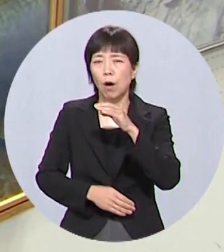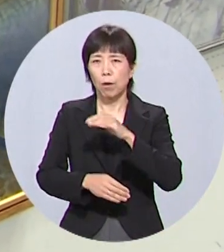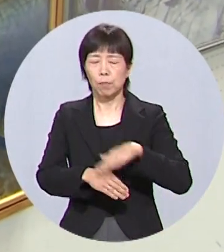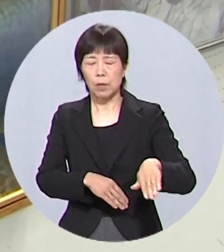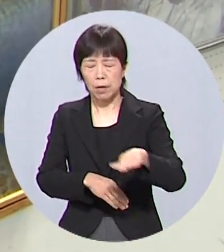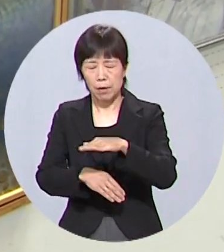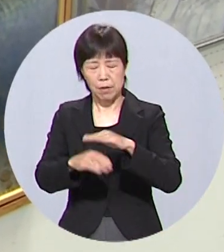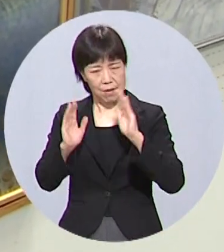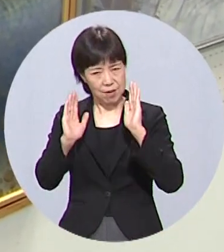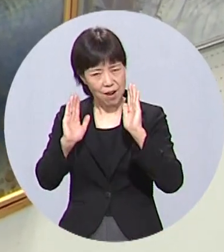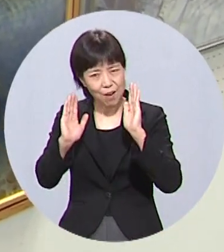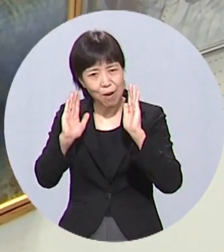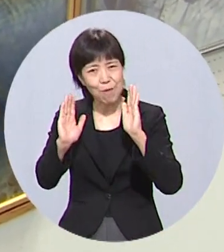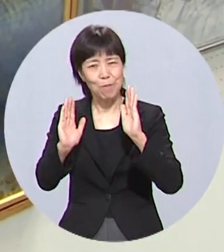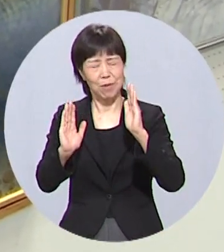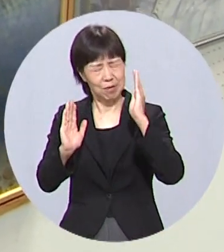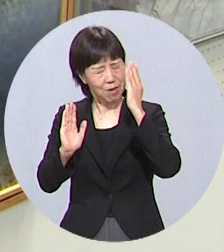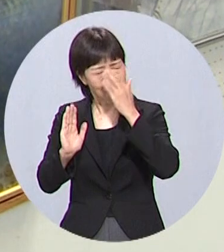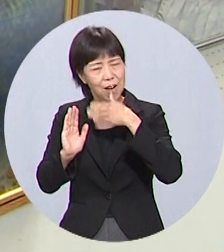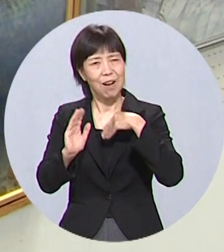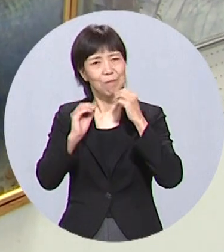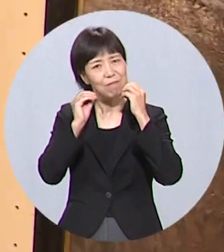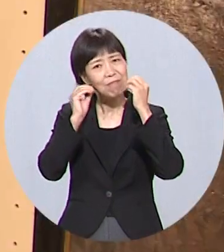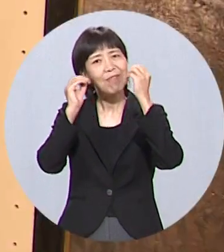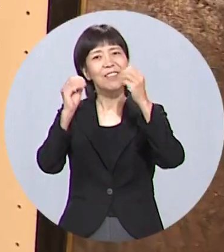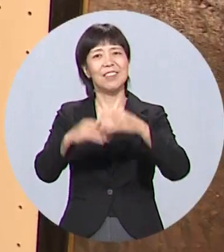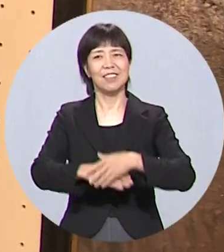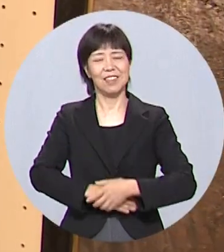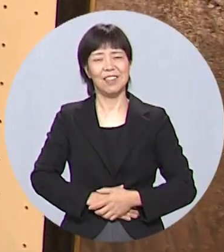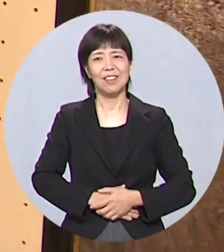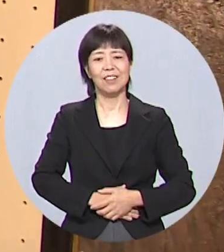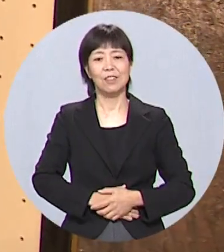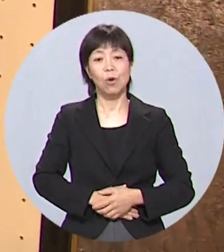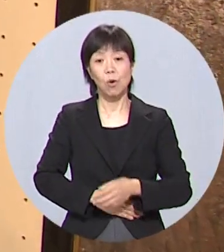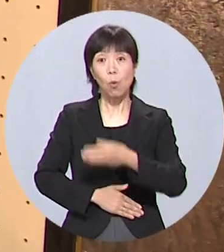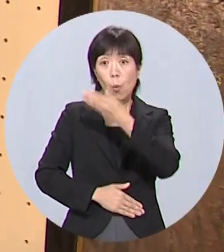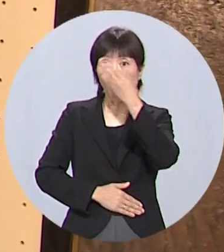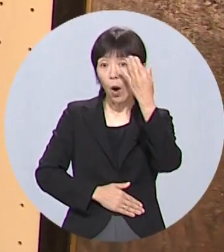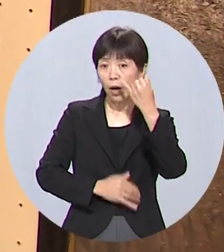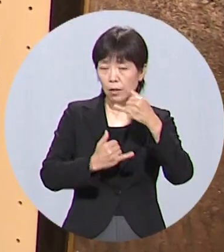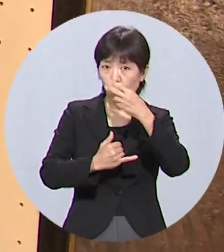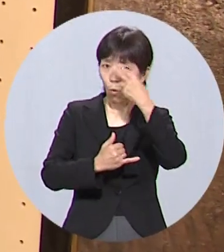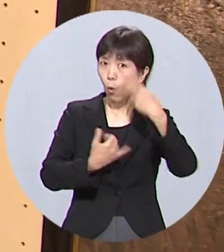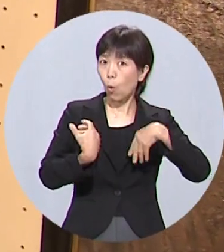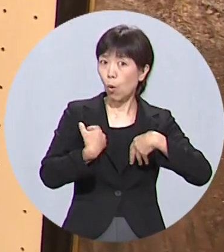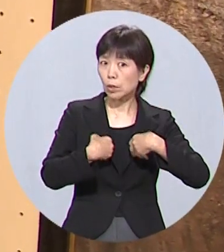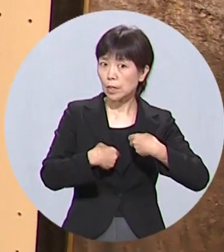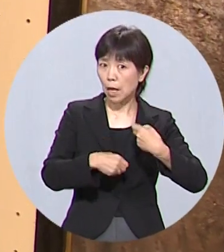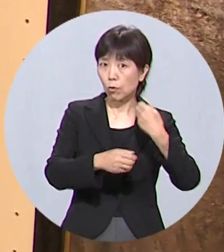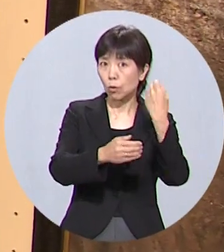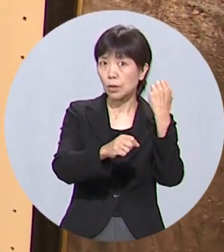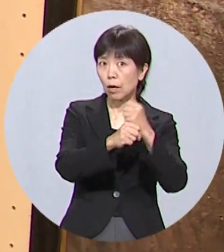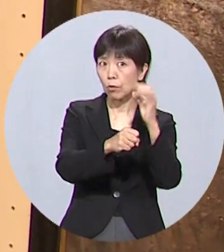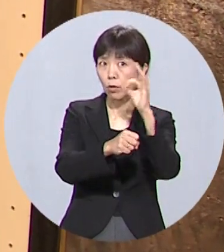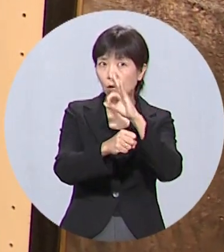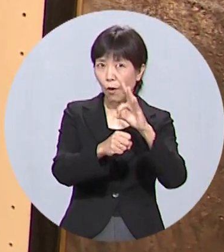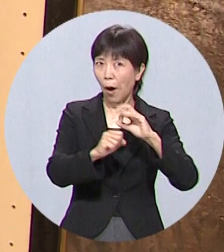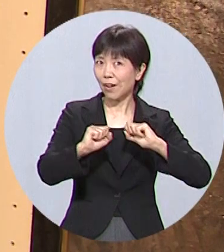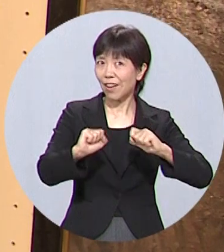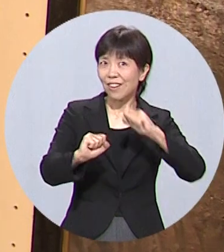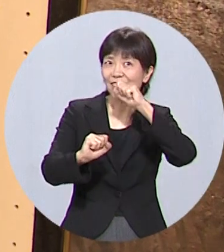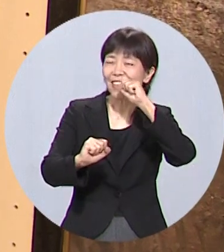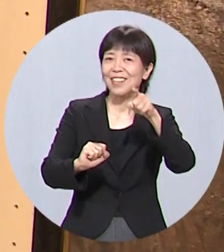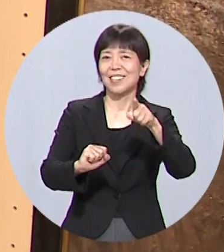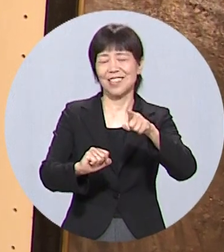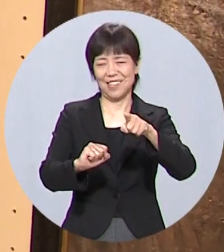作品を作ってらっしゃるなって感心してます。 お若い方の高校生の作品なんかすごくはつらつとしていて、